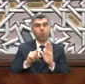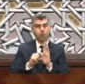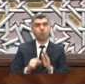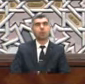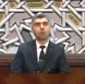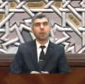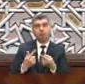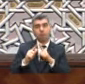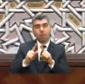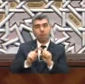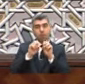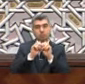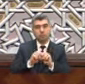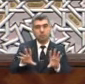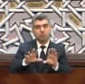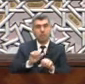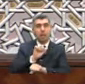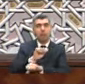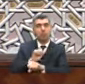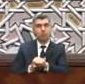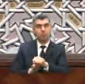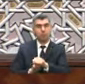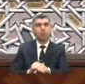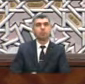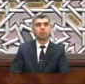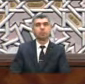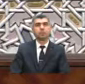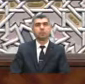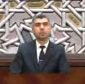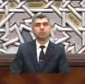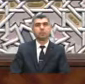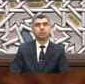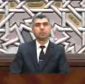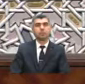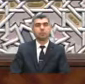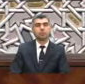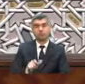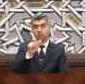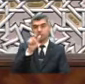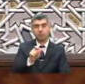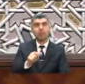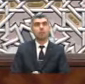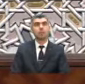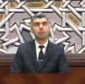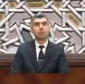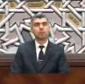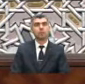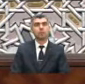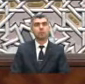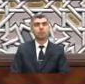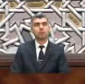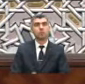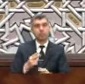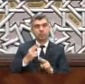تنزيل وتعميم الحماية الاجتماعية، وأعطي الكلمة الآن للنائبة سيدة حكيمة بن القساوي